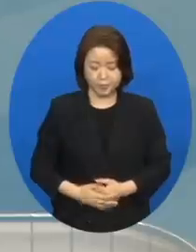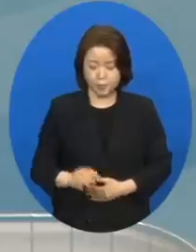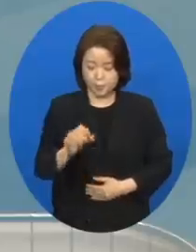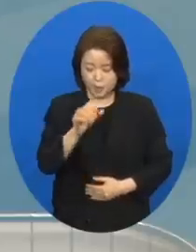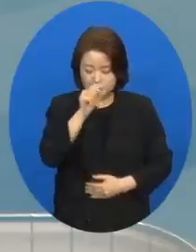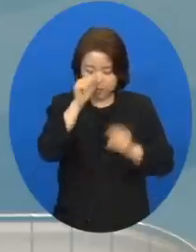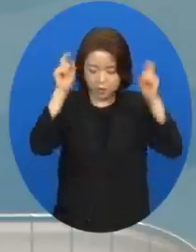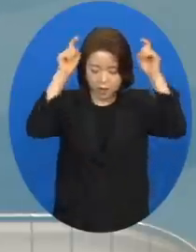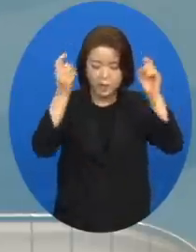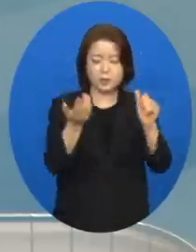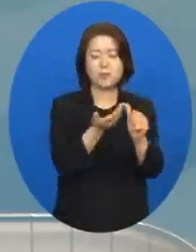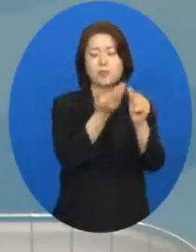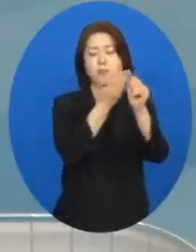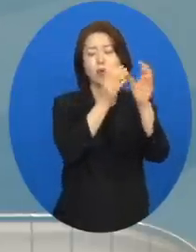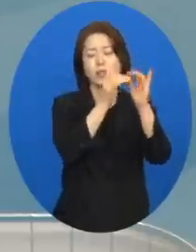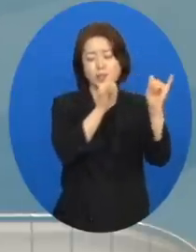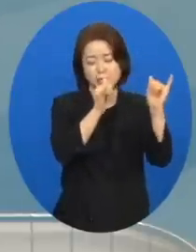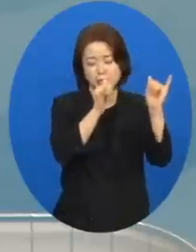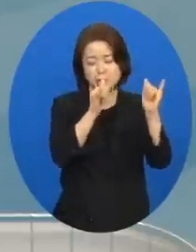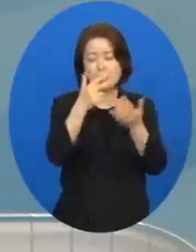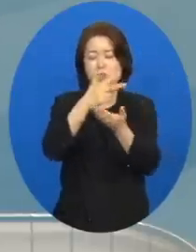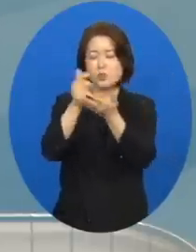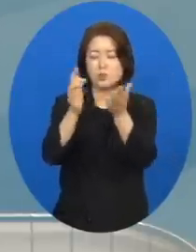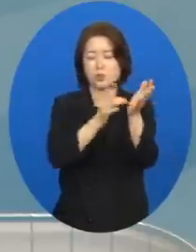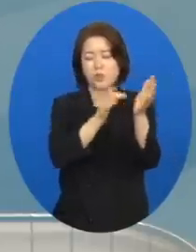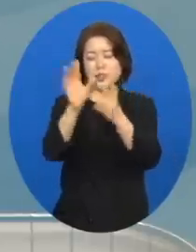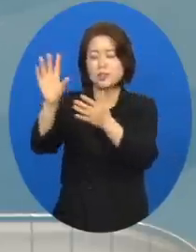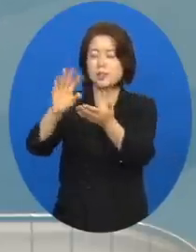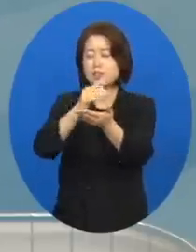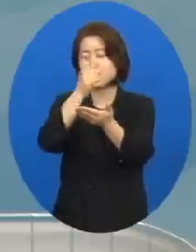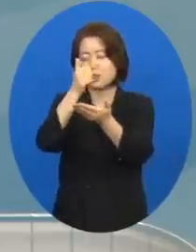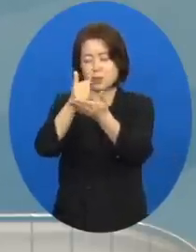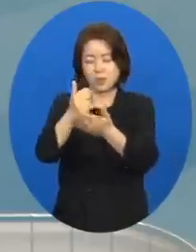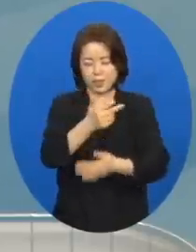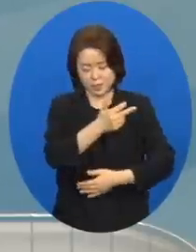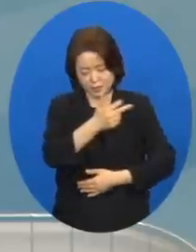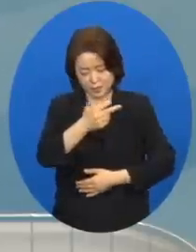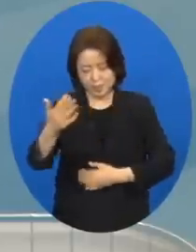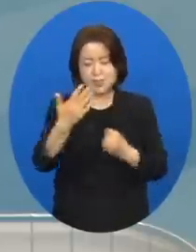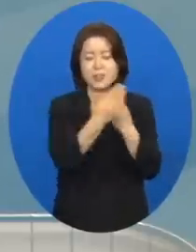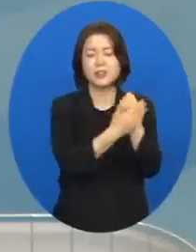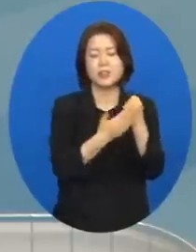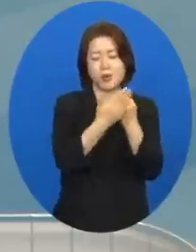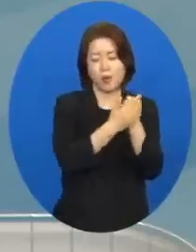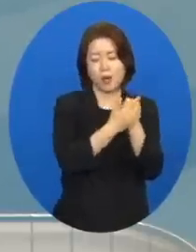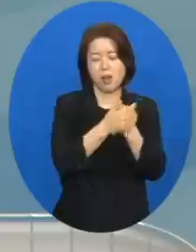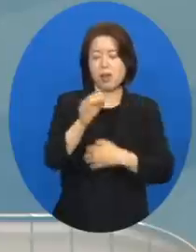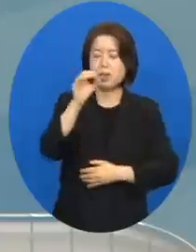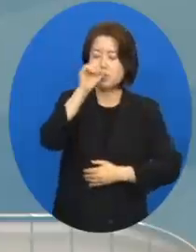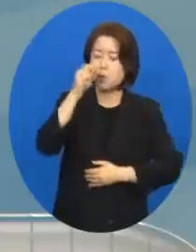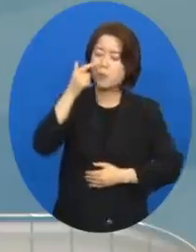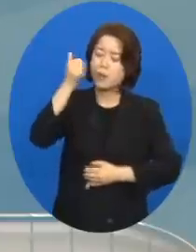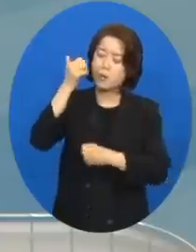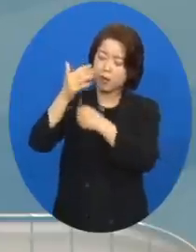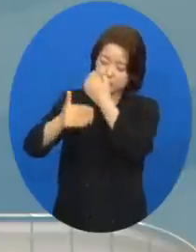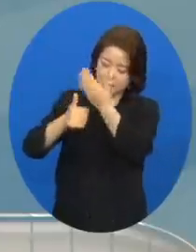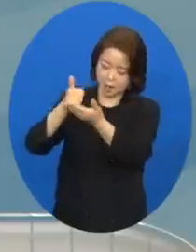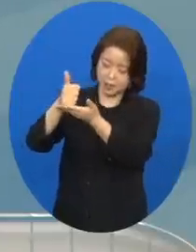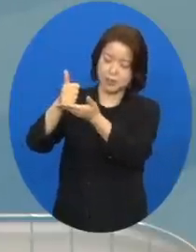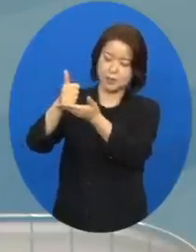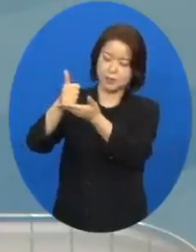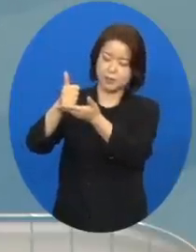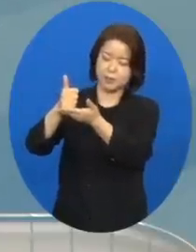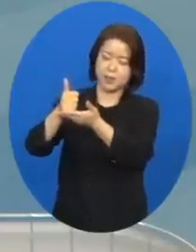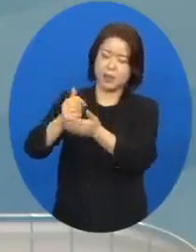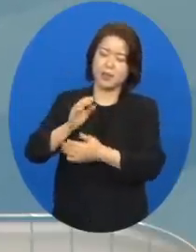선하신 목자이신 주 예수 그리스도의 크신 은혜와 좋으신 아버지 하나님